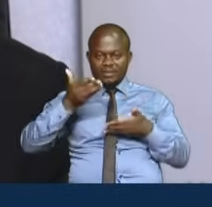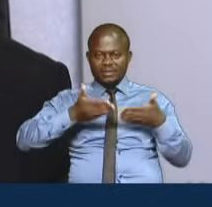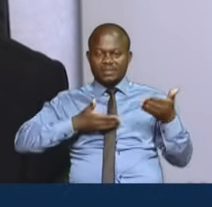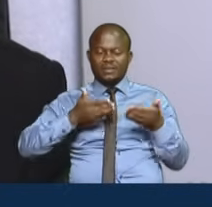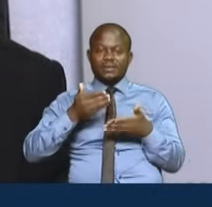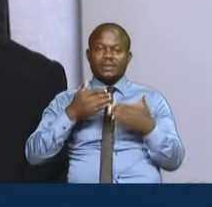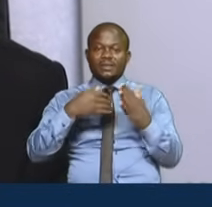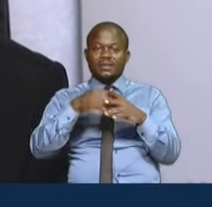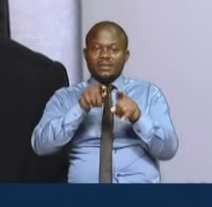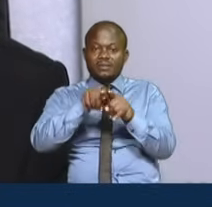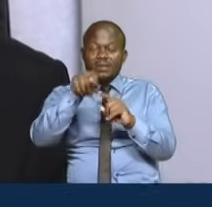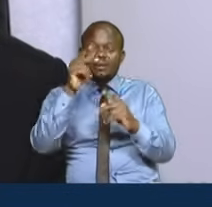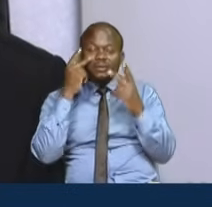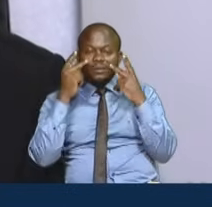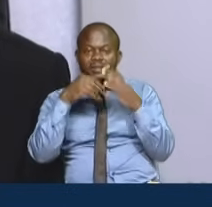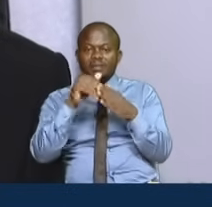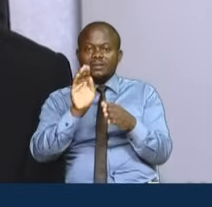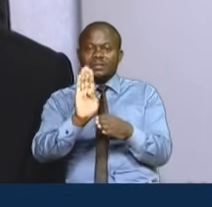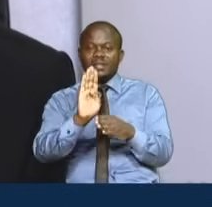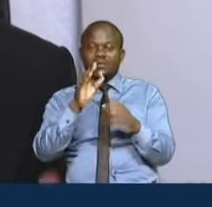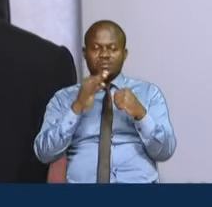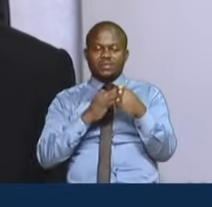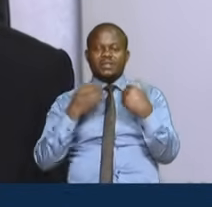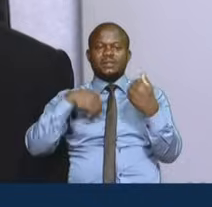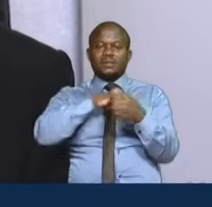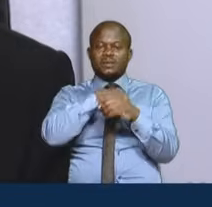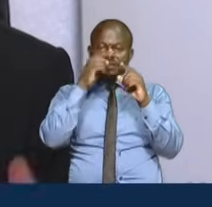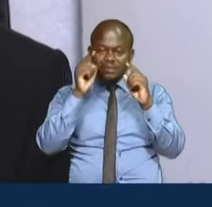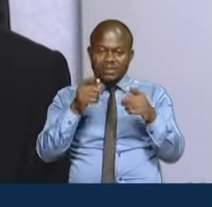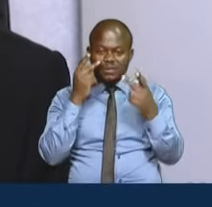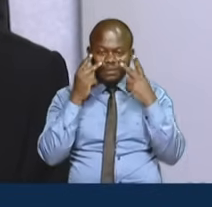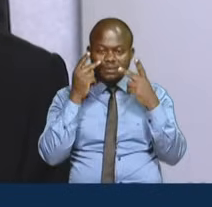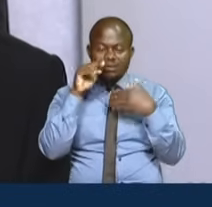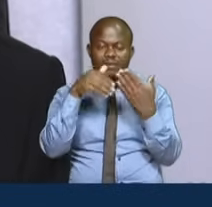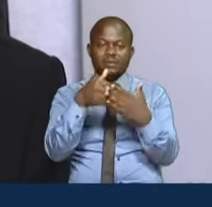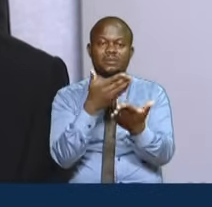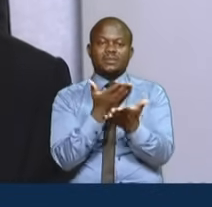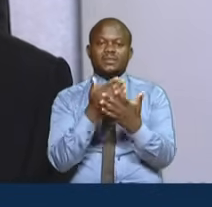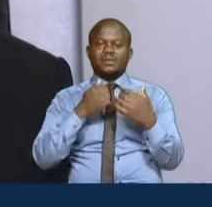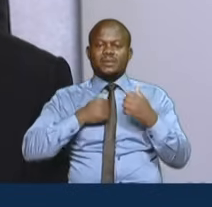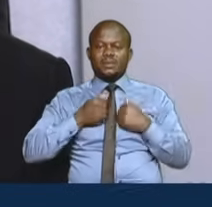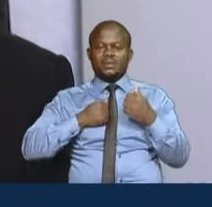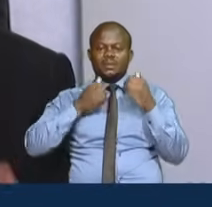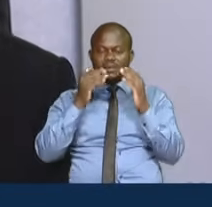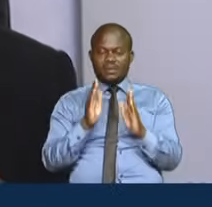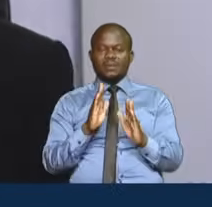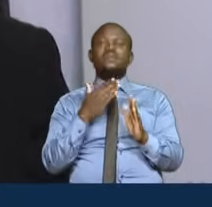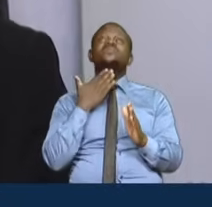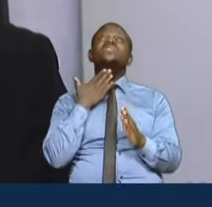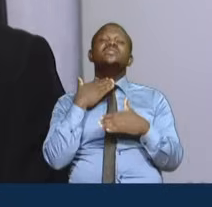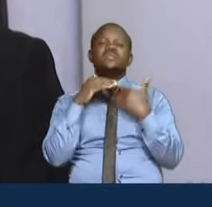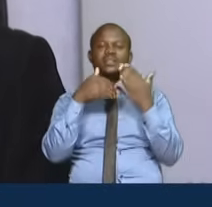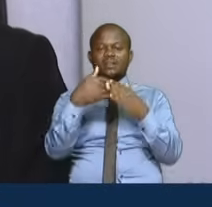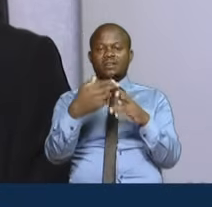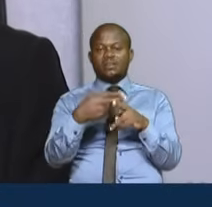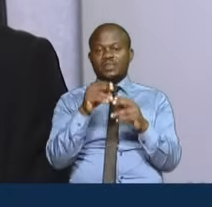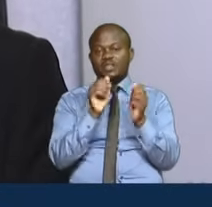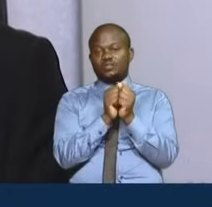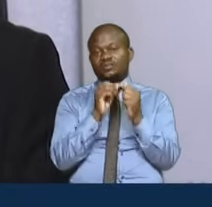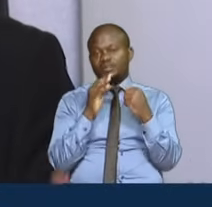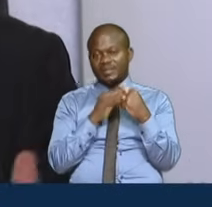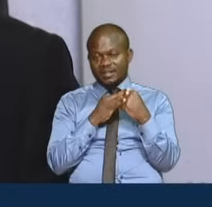nkaho twabonye miliyari 8 twisanze twakiriye ubusabe abanyarwanda bifuzaga zari miliyari